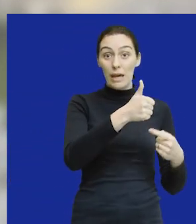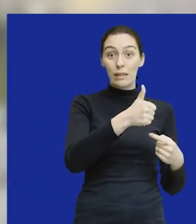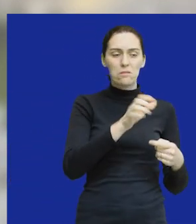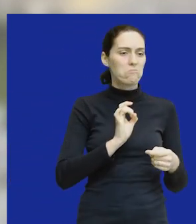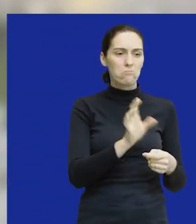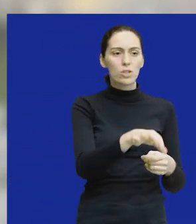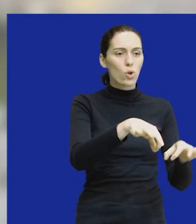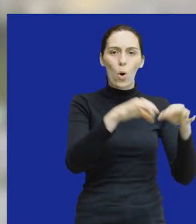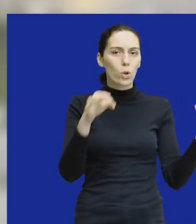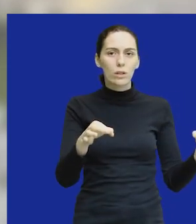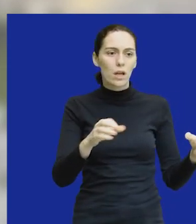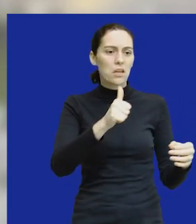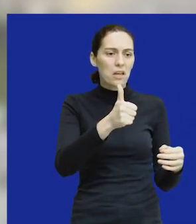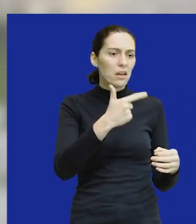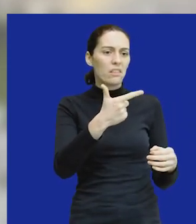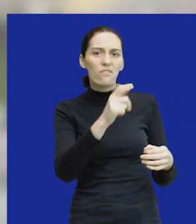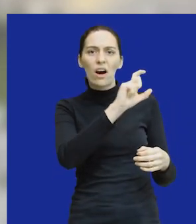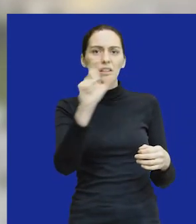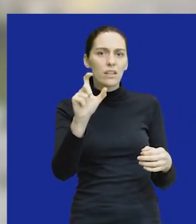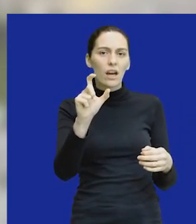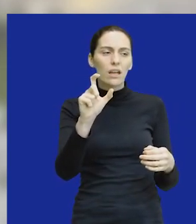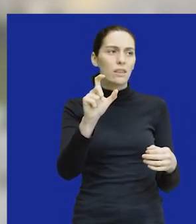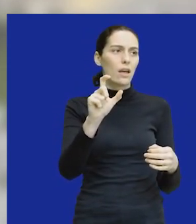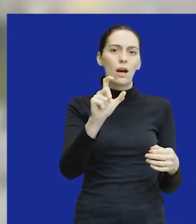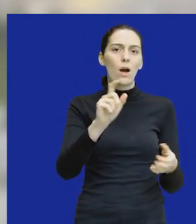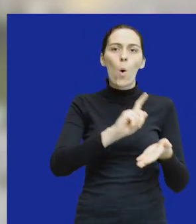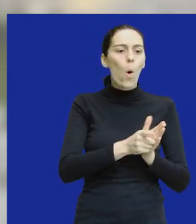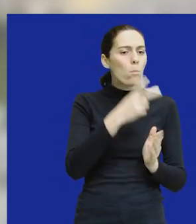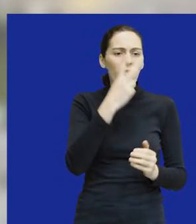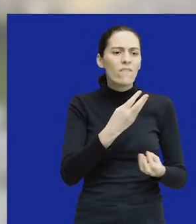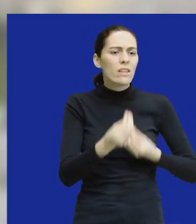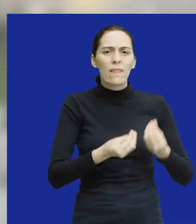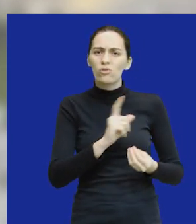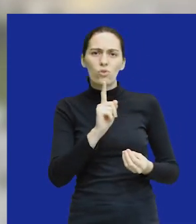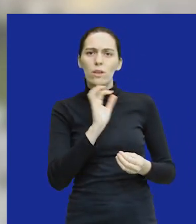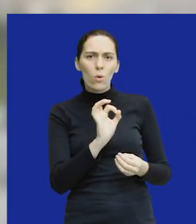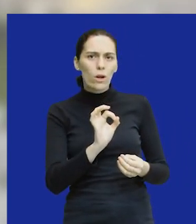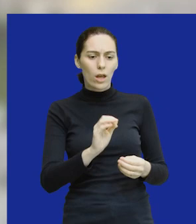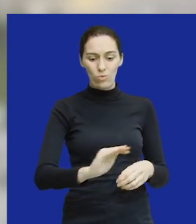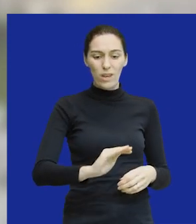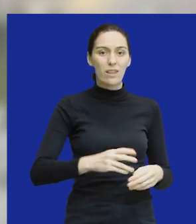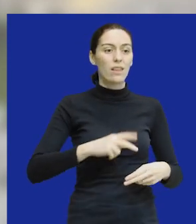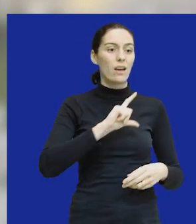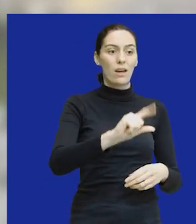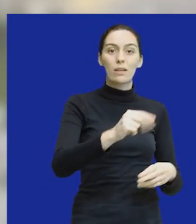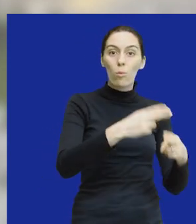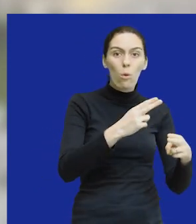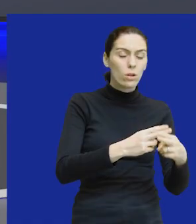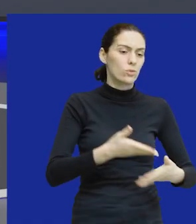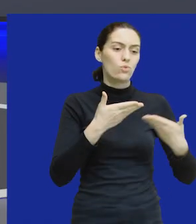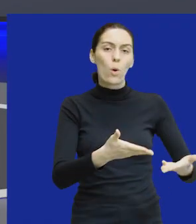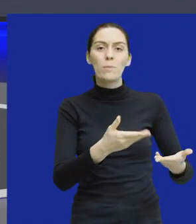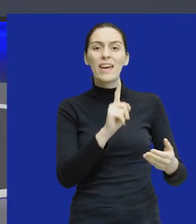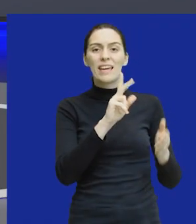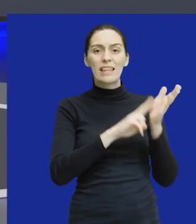brzo otkrije. Taj tjedan dana, dva, kada dođe do ove završne faze, odmah se vidi da nešto nije u redu, dijete ide u bolnicu, to se rješava inzulinom.